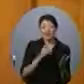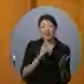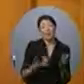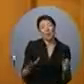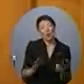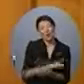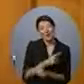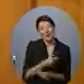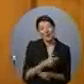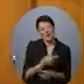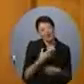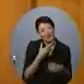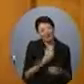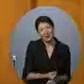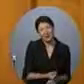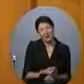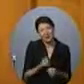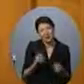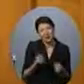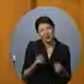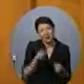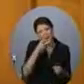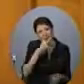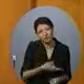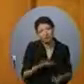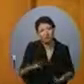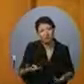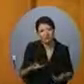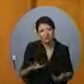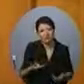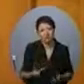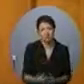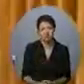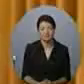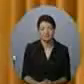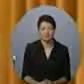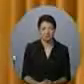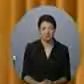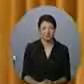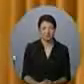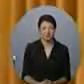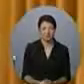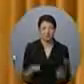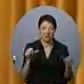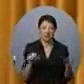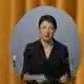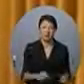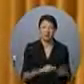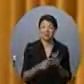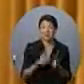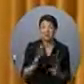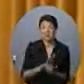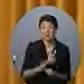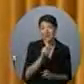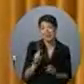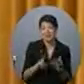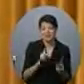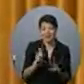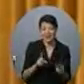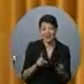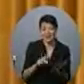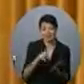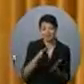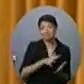flawed and more incomplete. We have committed to Canadians that we will end the long gun registry. That means destroying the data. I am disappointed in the NDP